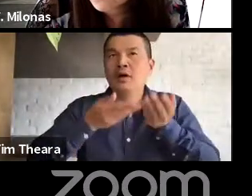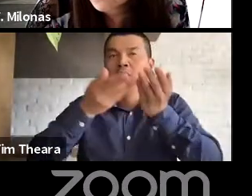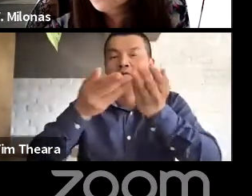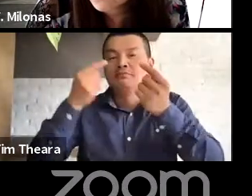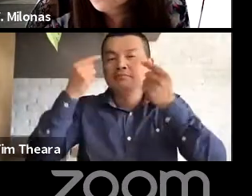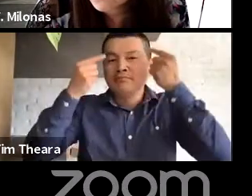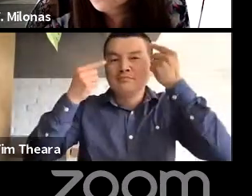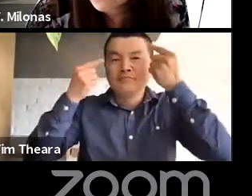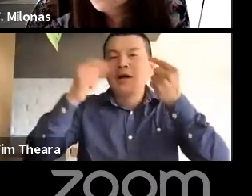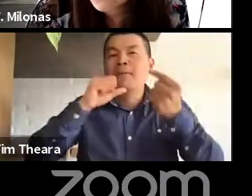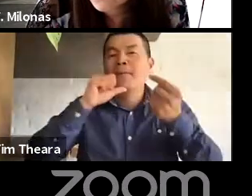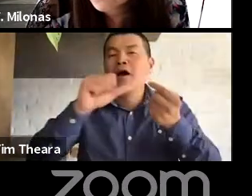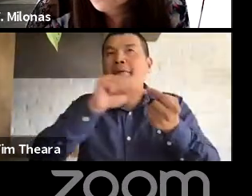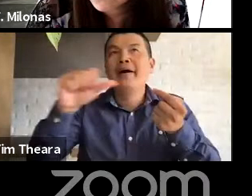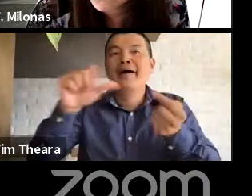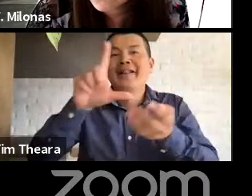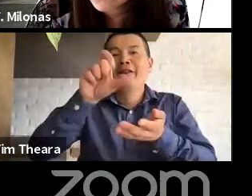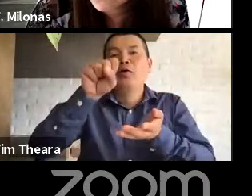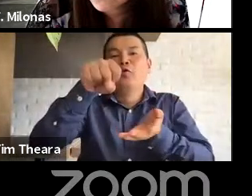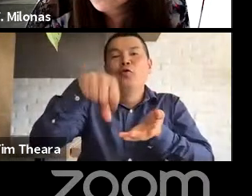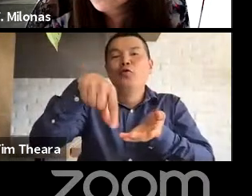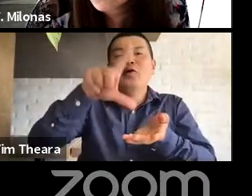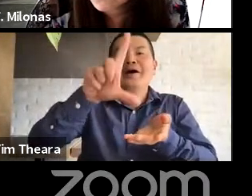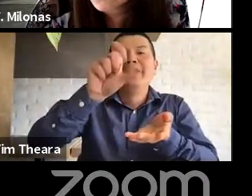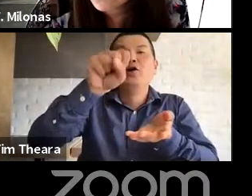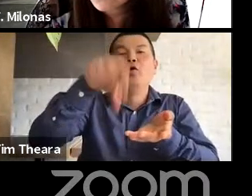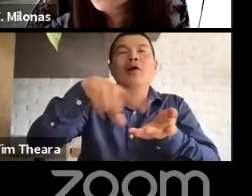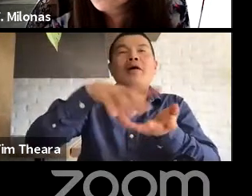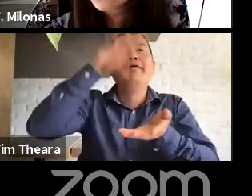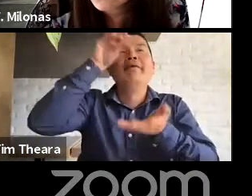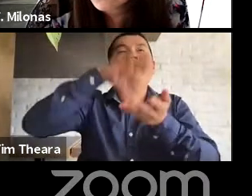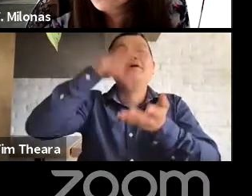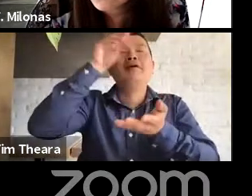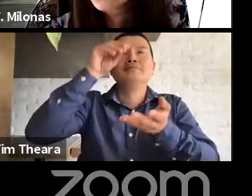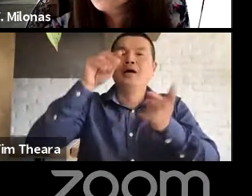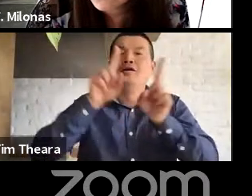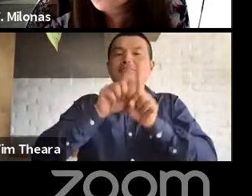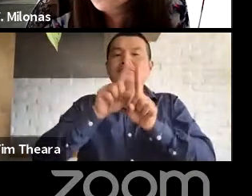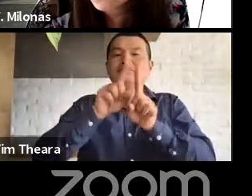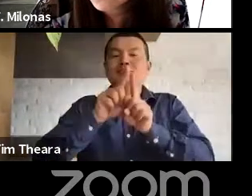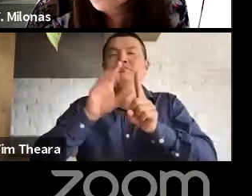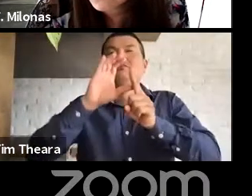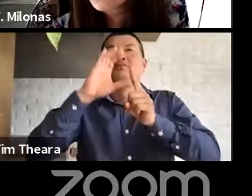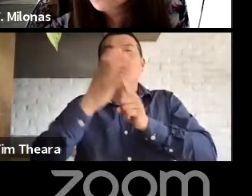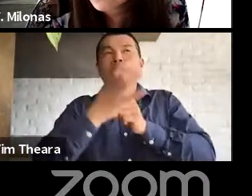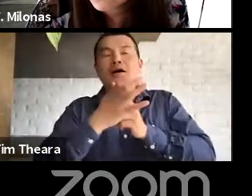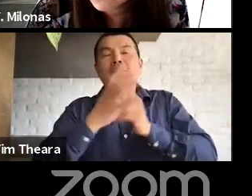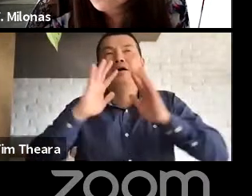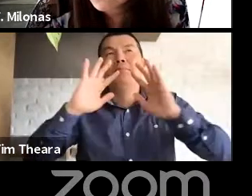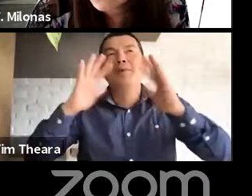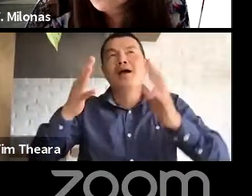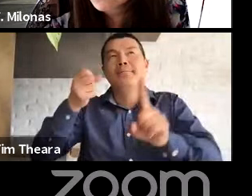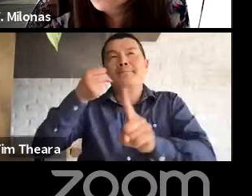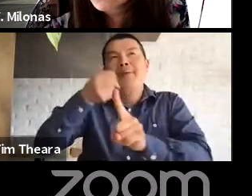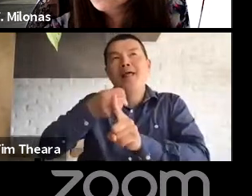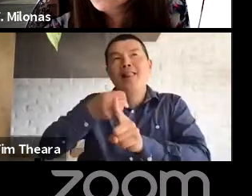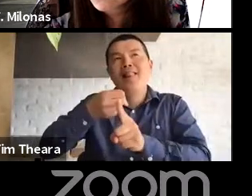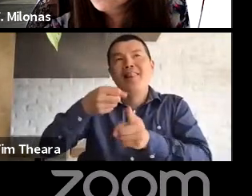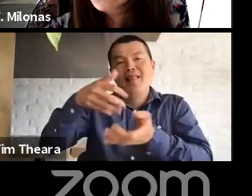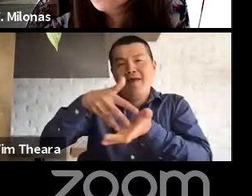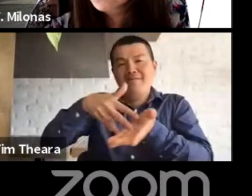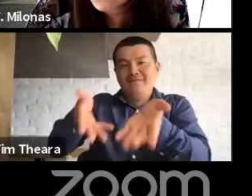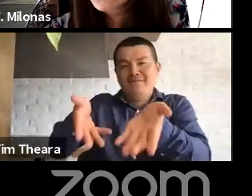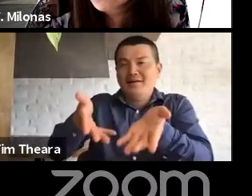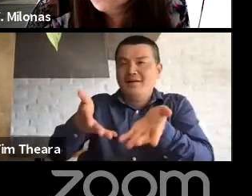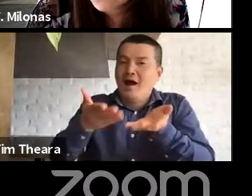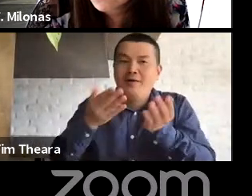puis vous a initié à vous donner le goût de prendre davantage la RSQ. Dans le fond, c'est aussi...